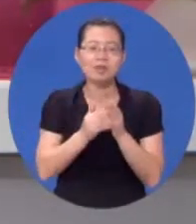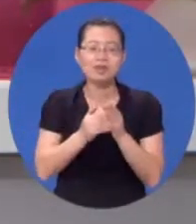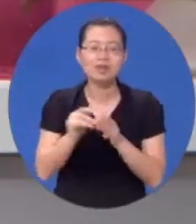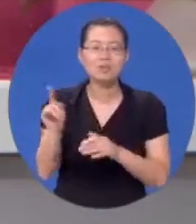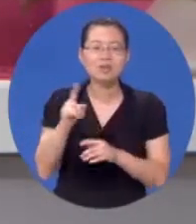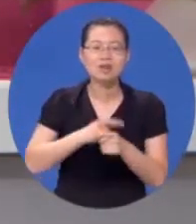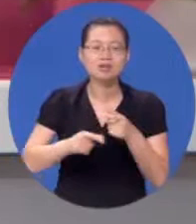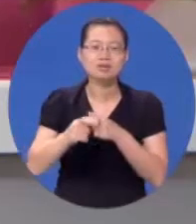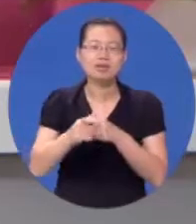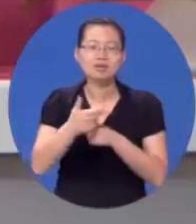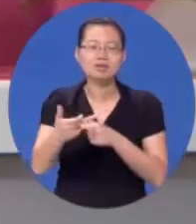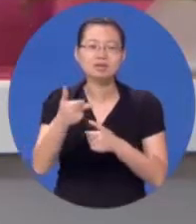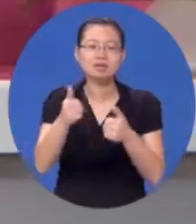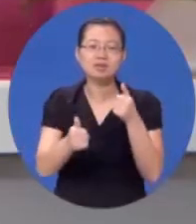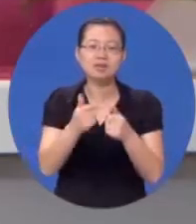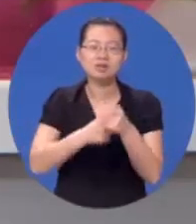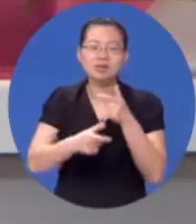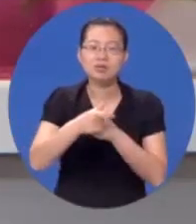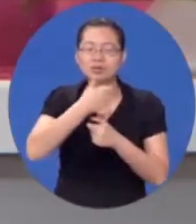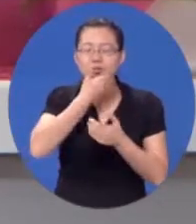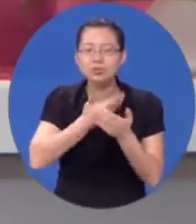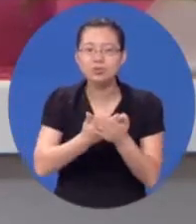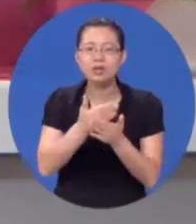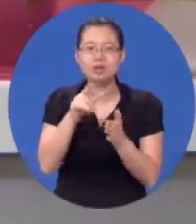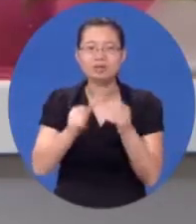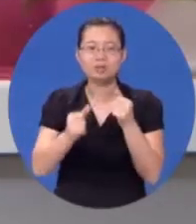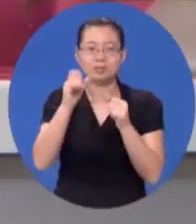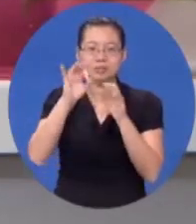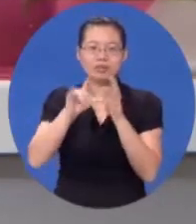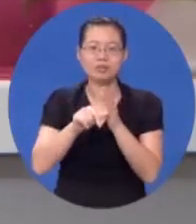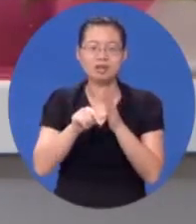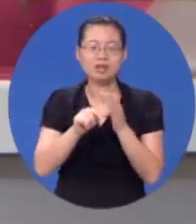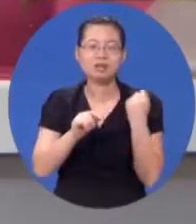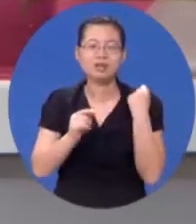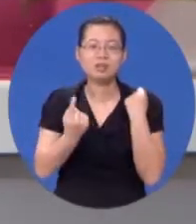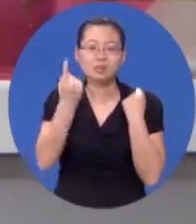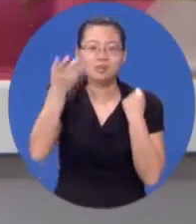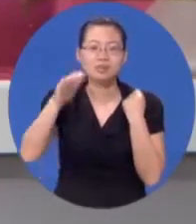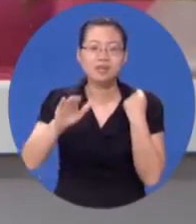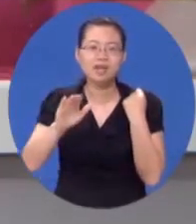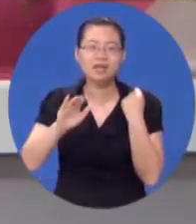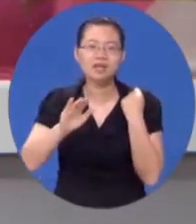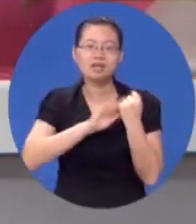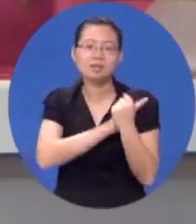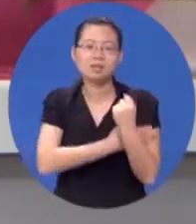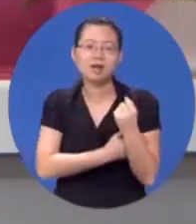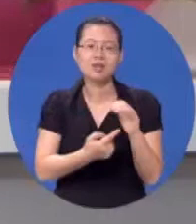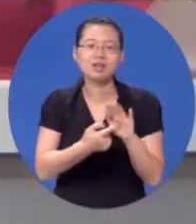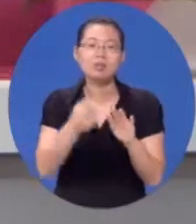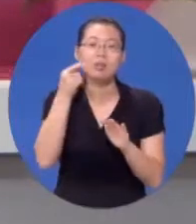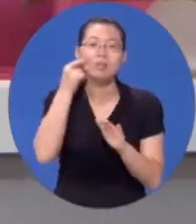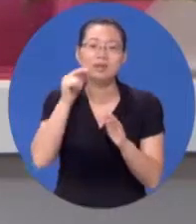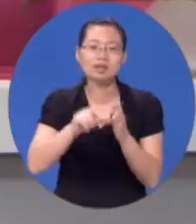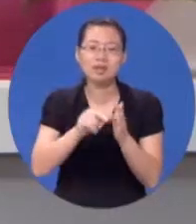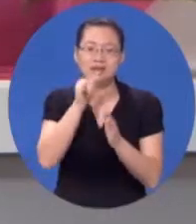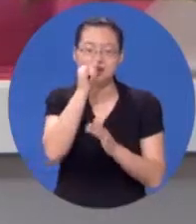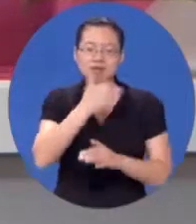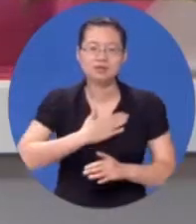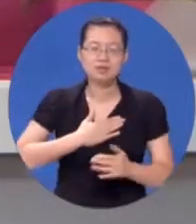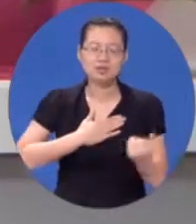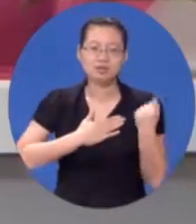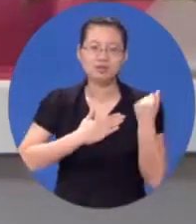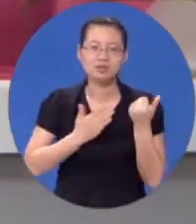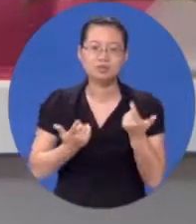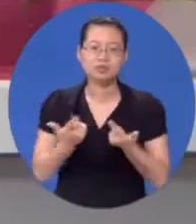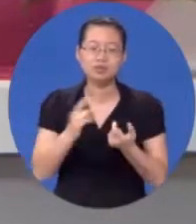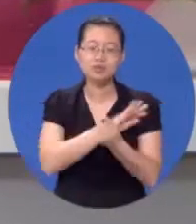어떻게 보면 더큰 시험, 더 중요한 시험에서 아주 굉장히 실력이 높은 아이들이 자기 실력을 발휘하지 못하는 경우가 있는데, 정서 지능,